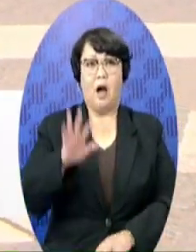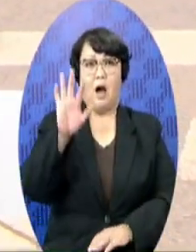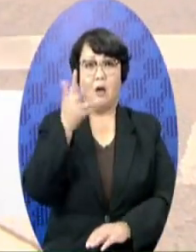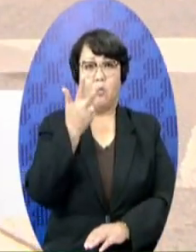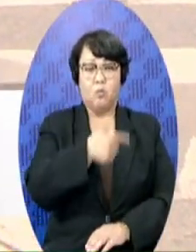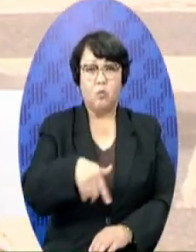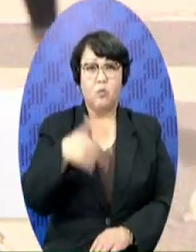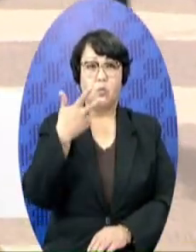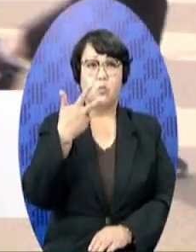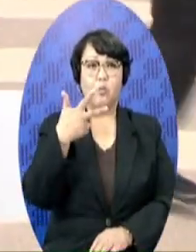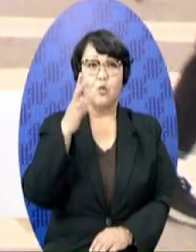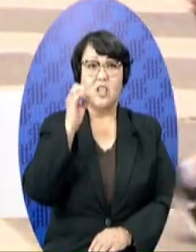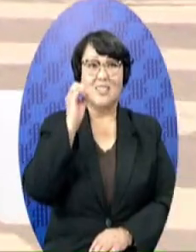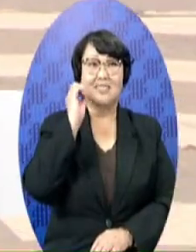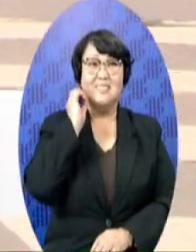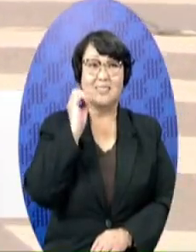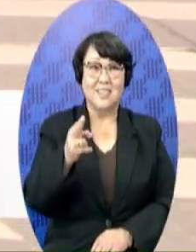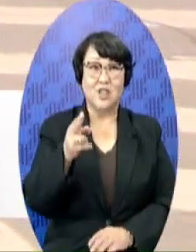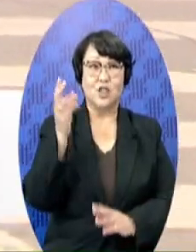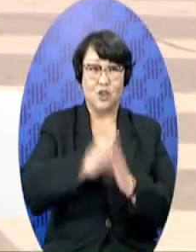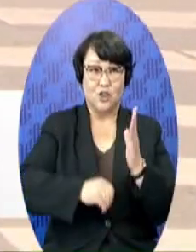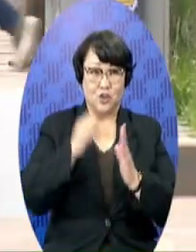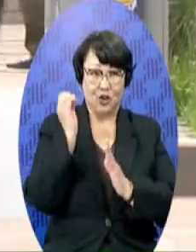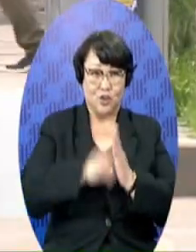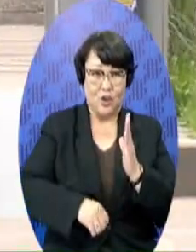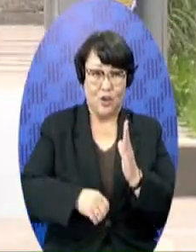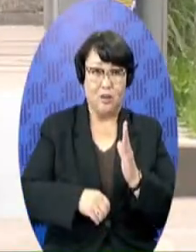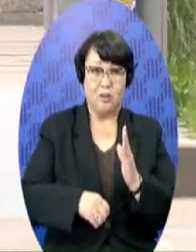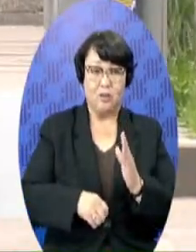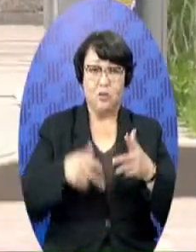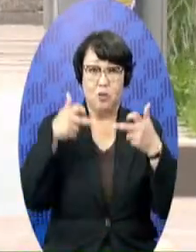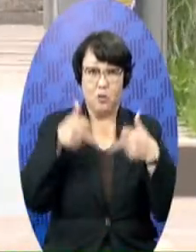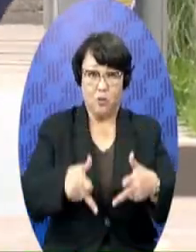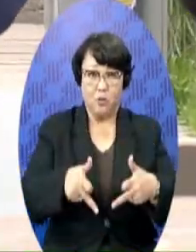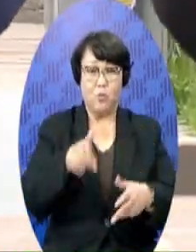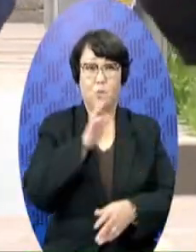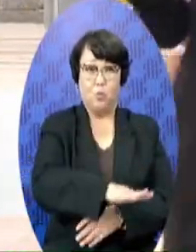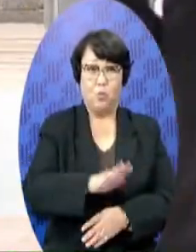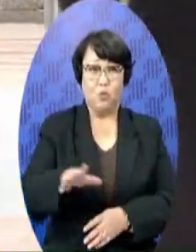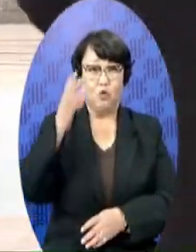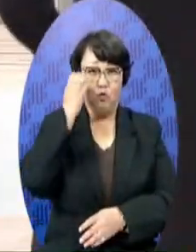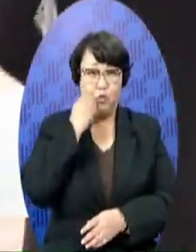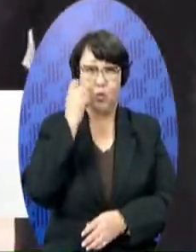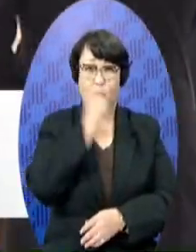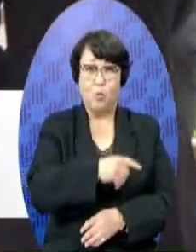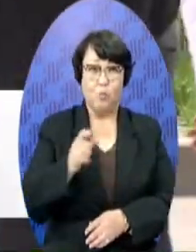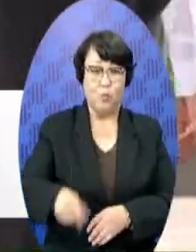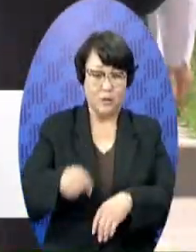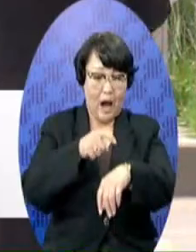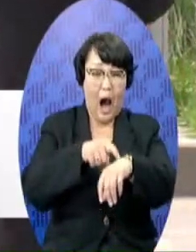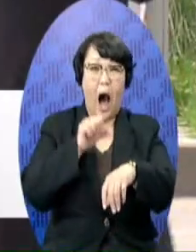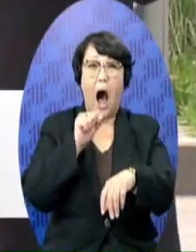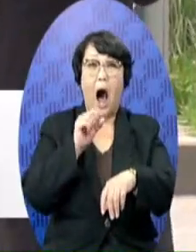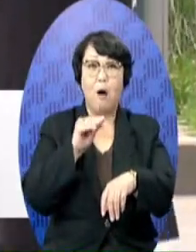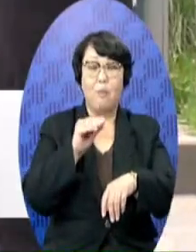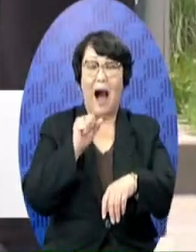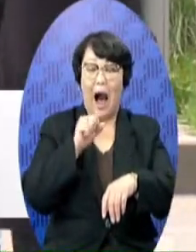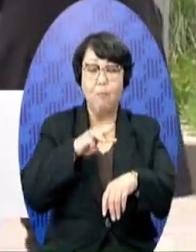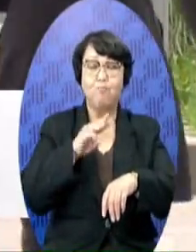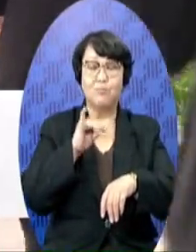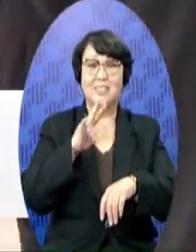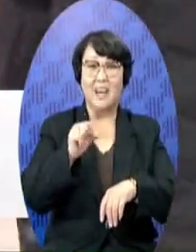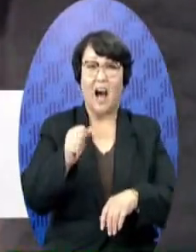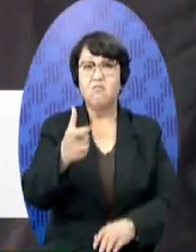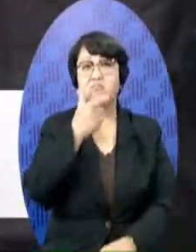13-аас 33 секунд асж байгаа гэрэл дохоогоор хөгжлийн бэрхшээлтэй болон бага насны хүүхэд өндөр наснууд амжиж гарна гэдэг хэцүү. Тиймээс гарцсан